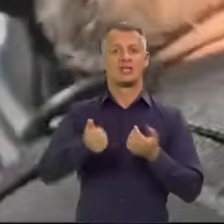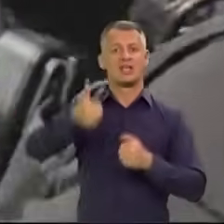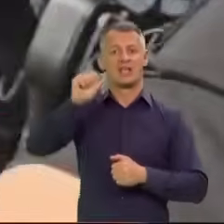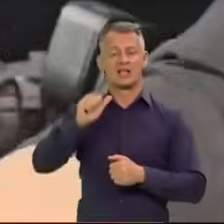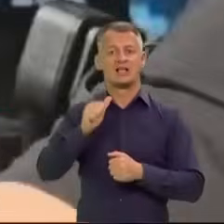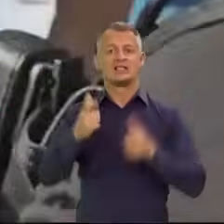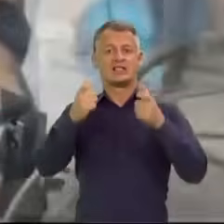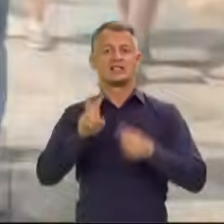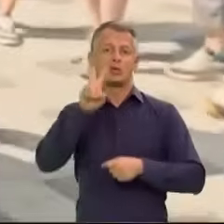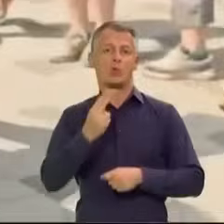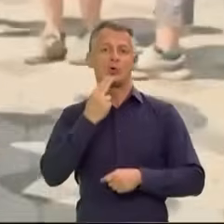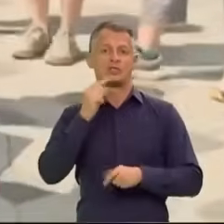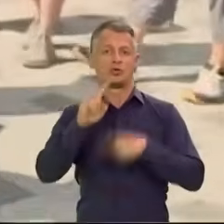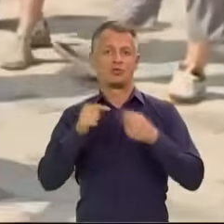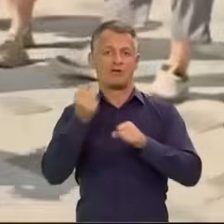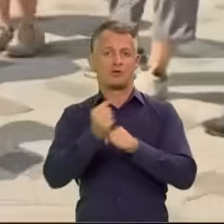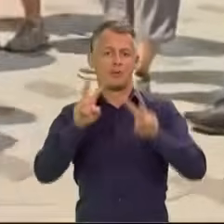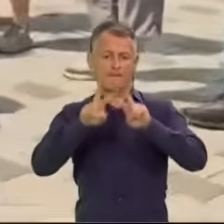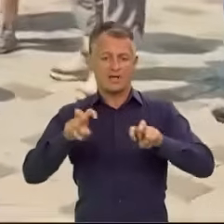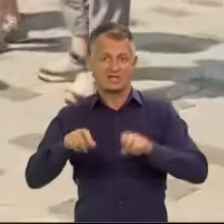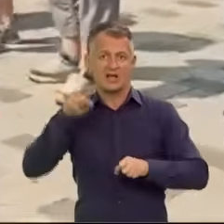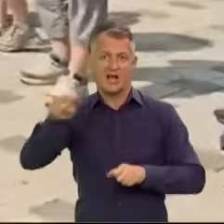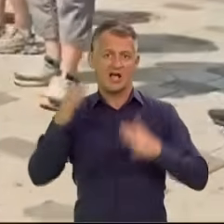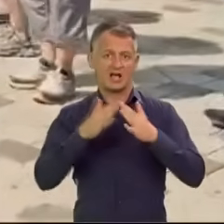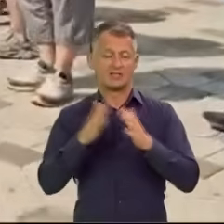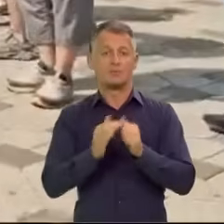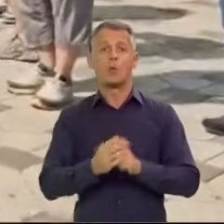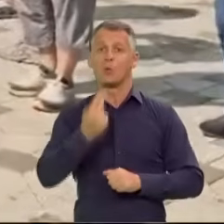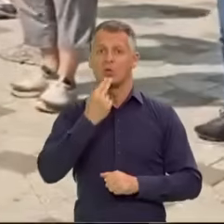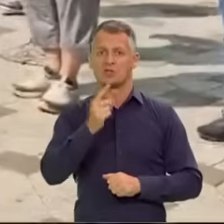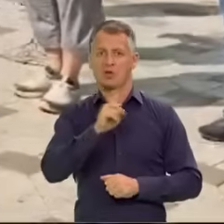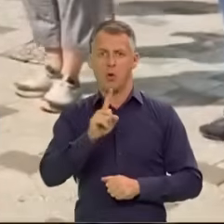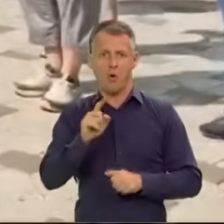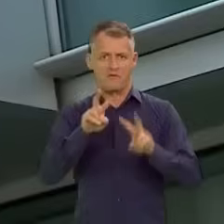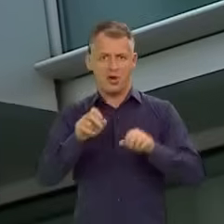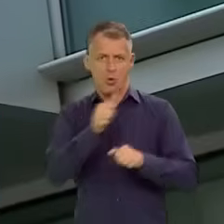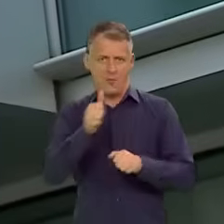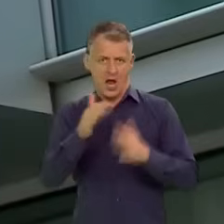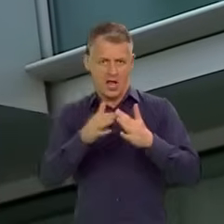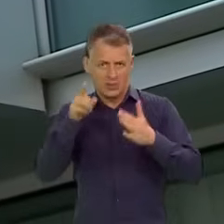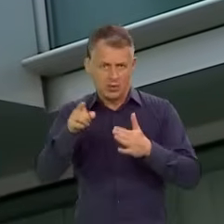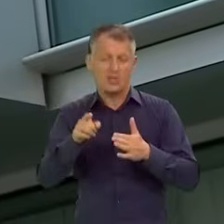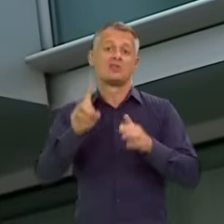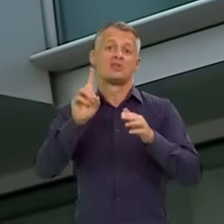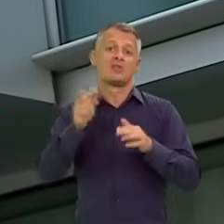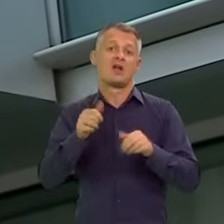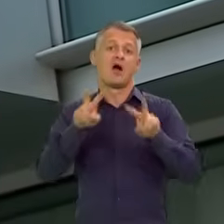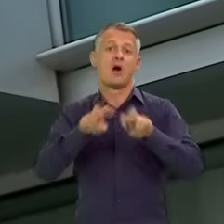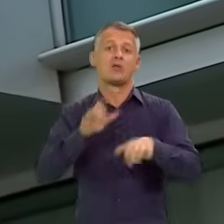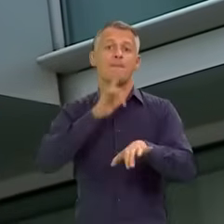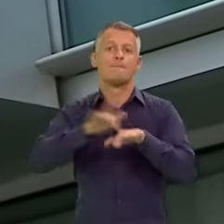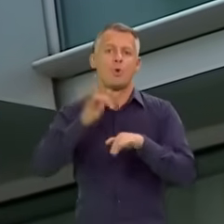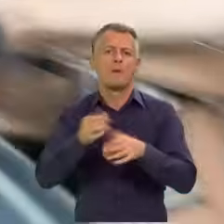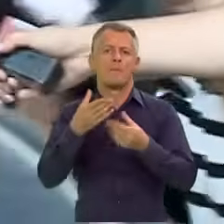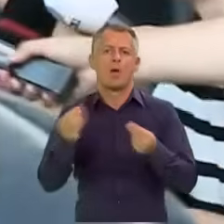după ce au avut loc percheziții la el acasă. Polițiștii nu au verificat doar locuința acestuia, dar au căutat probe timp de zeci de